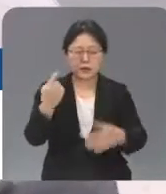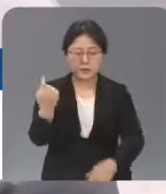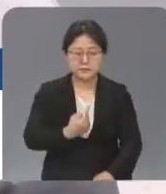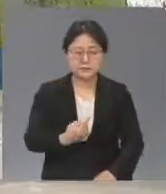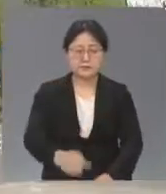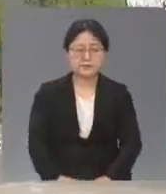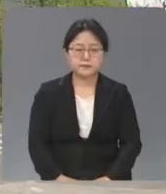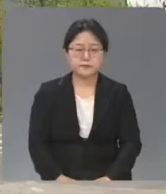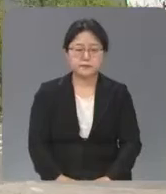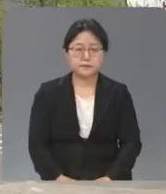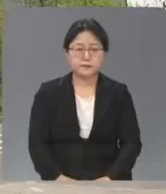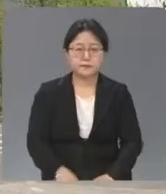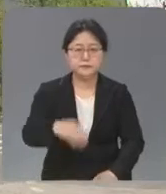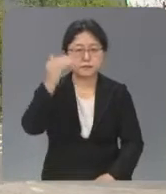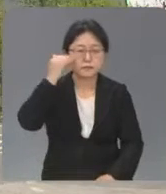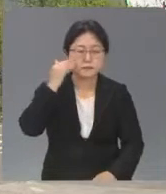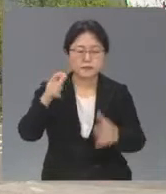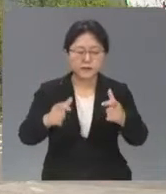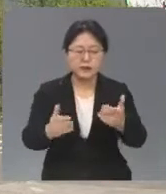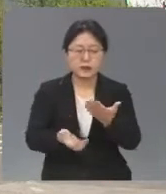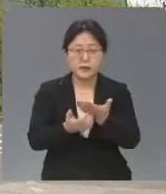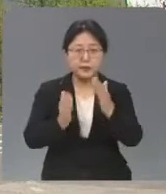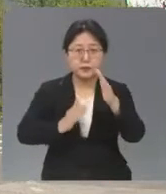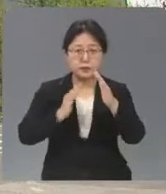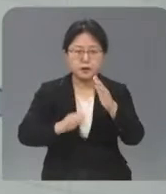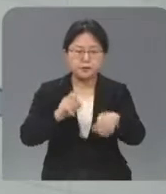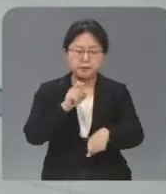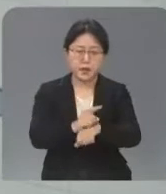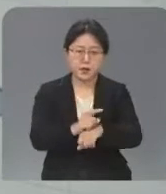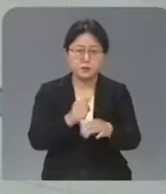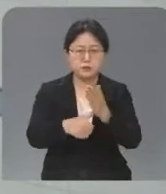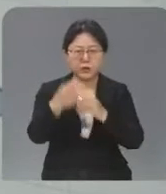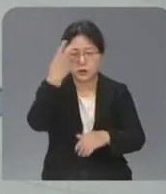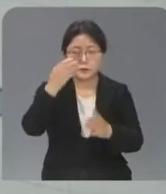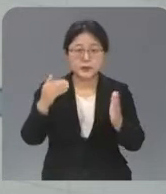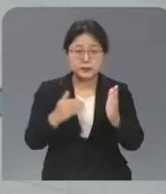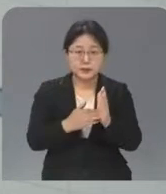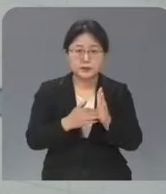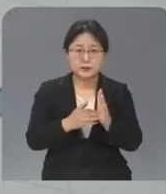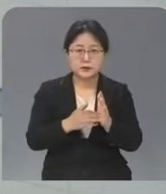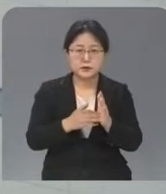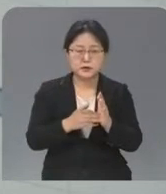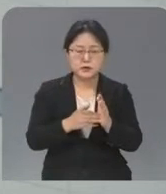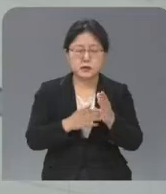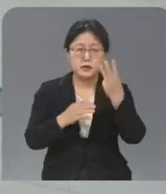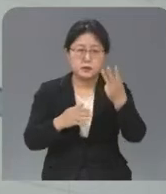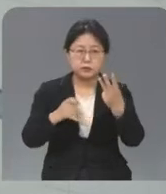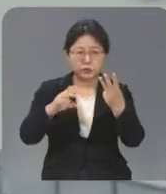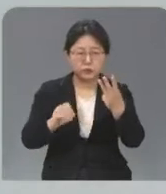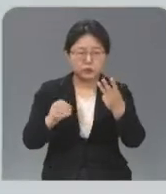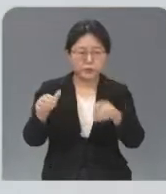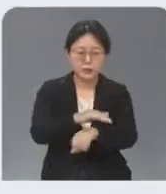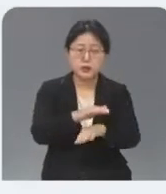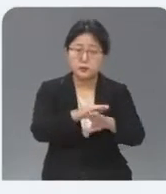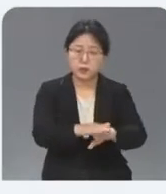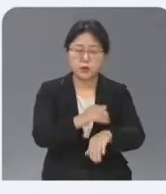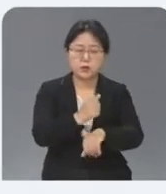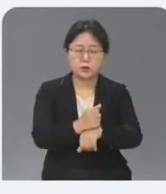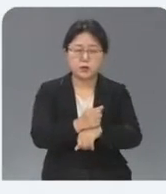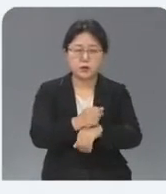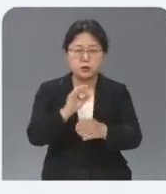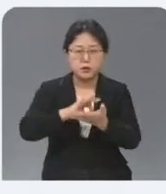때문에 우리는 이 쓰레기 원료, 연료가 과연 이것이 SRF 규정에 맞는